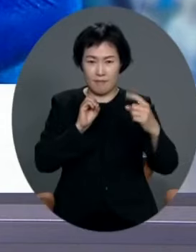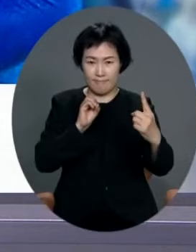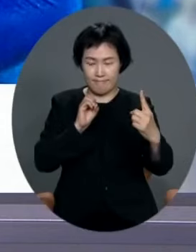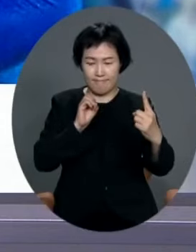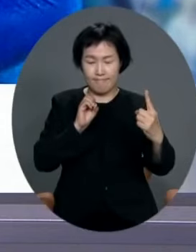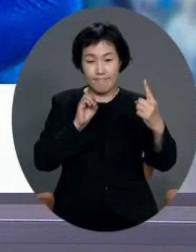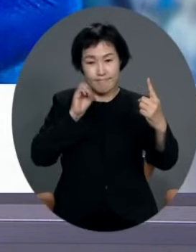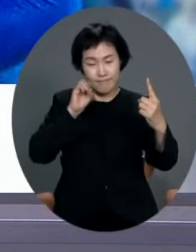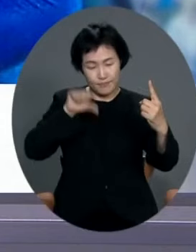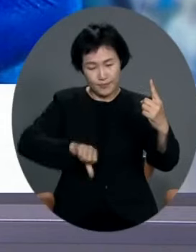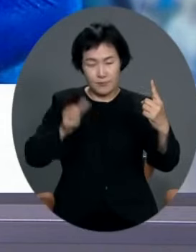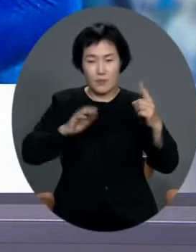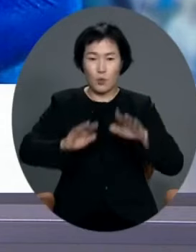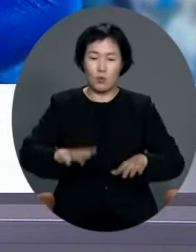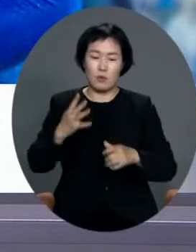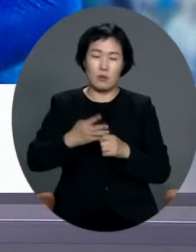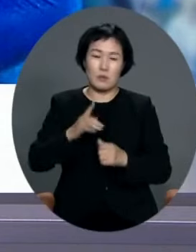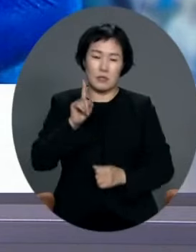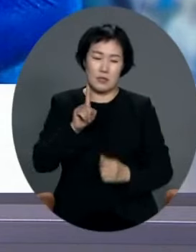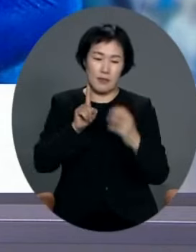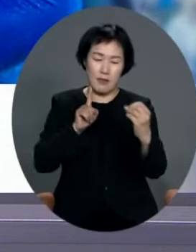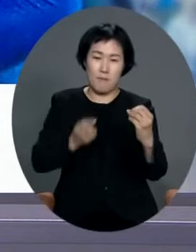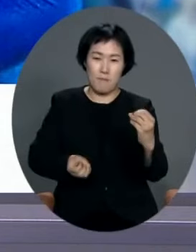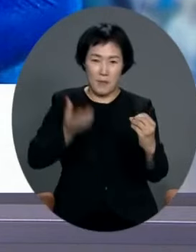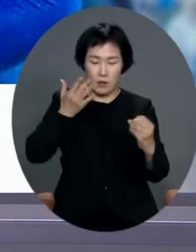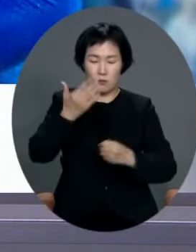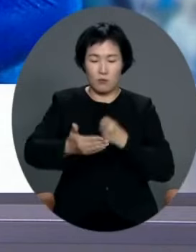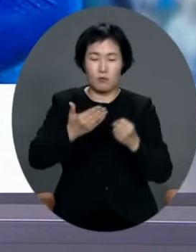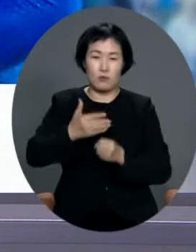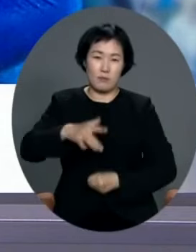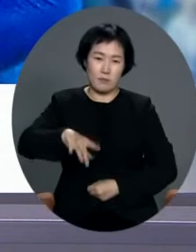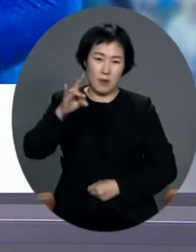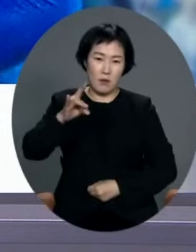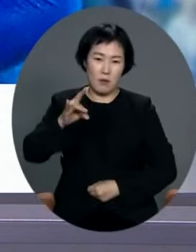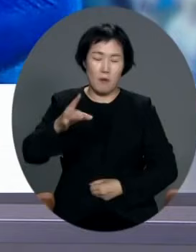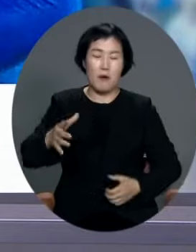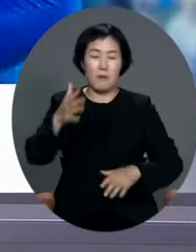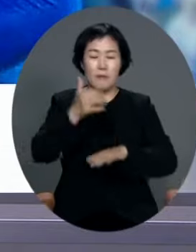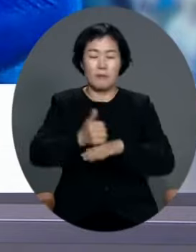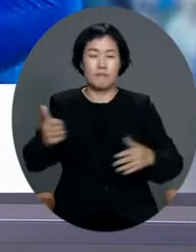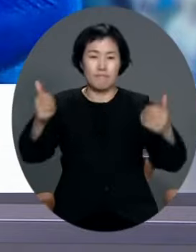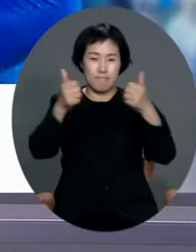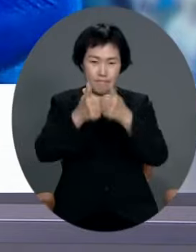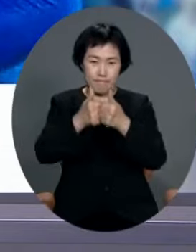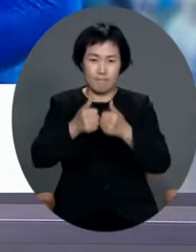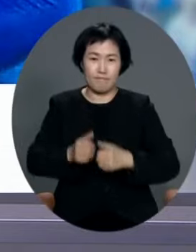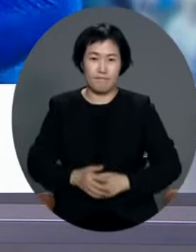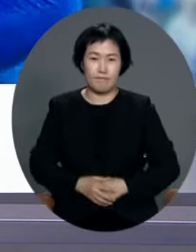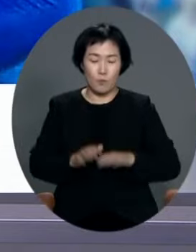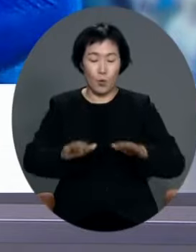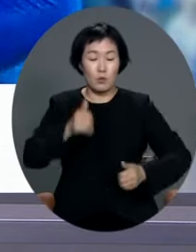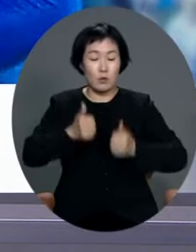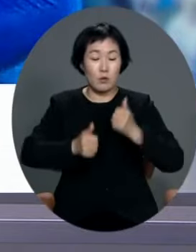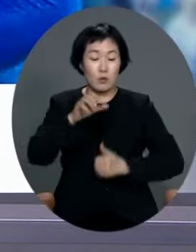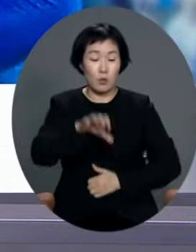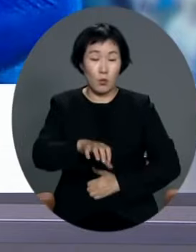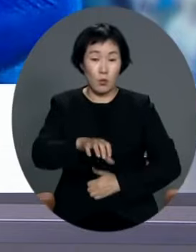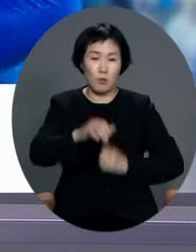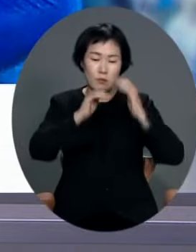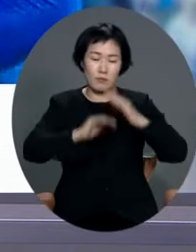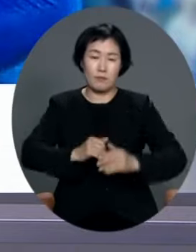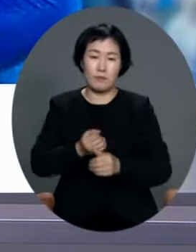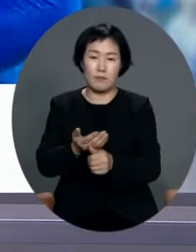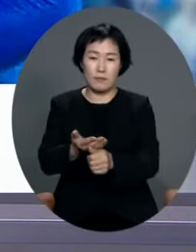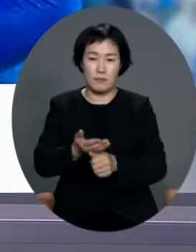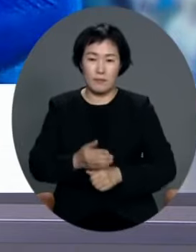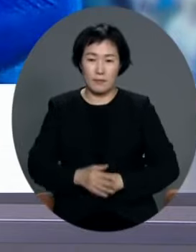오늘 4차전을 1-0으로 장식하며 9년 만에 한국 시리즈 무대에 복귀하게 됐습니다. 오늘 경기가 펼쳐진 잠실에서 서건